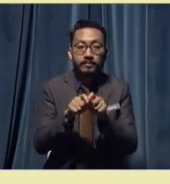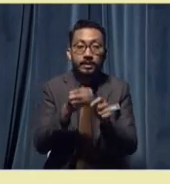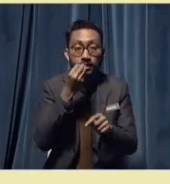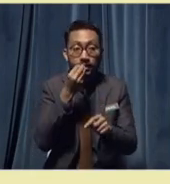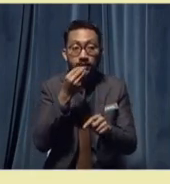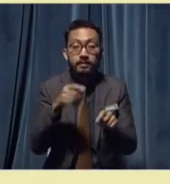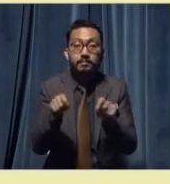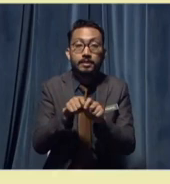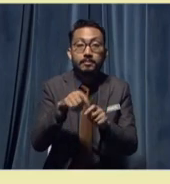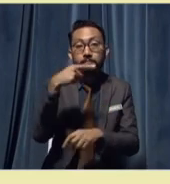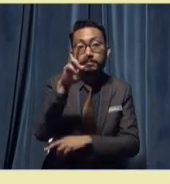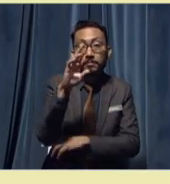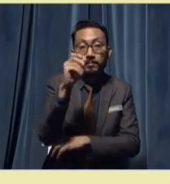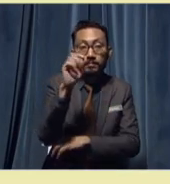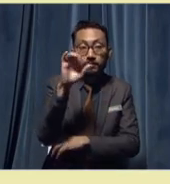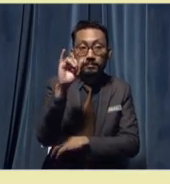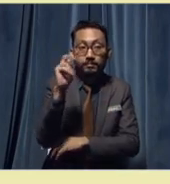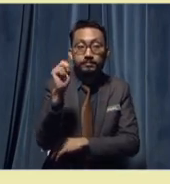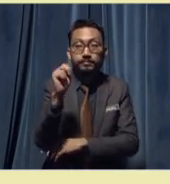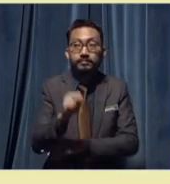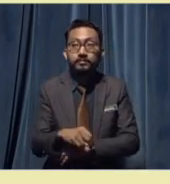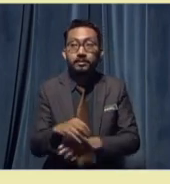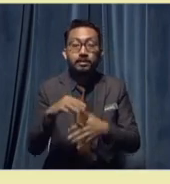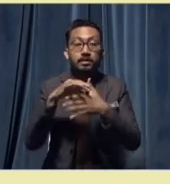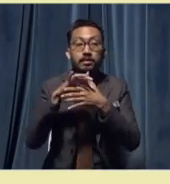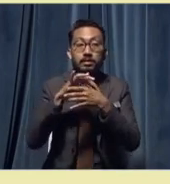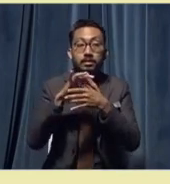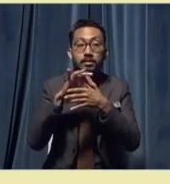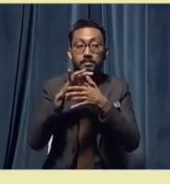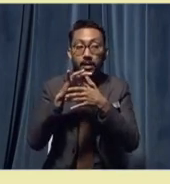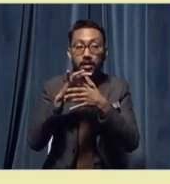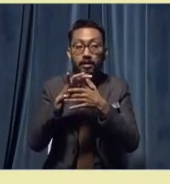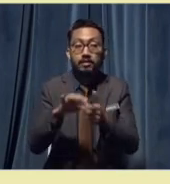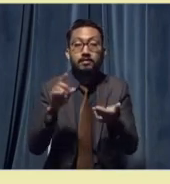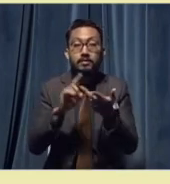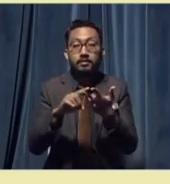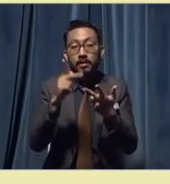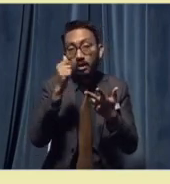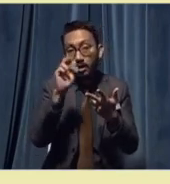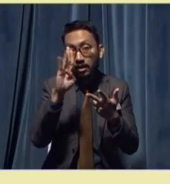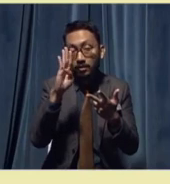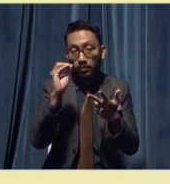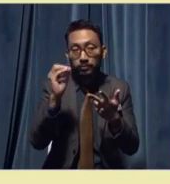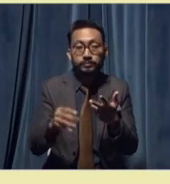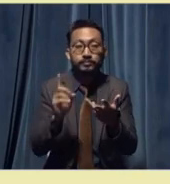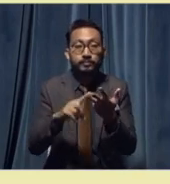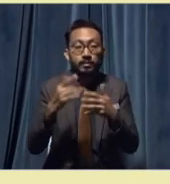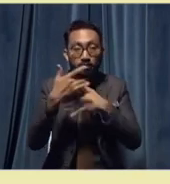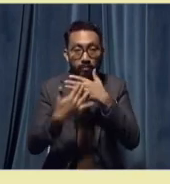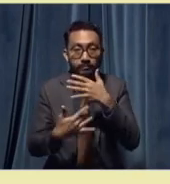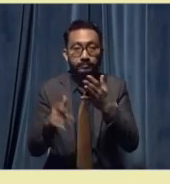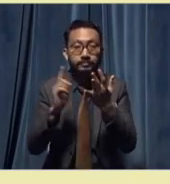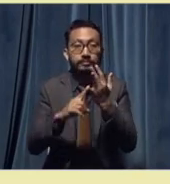kotoran makanan seperti protein, lemak, karbohidrat,